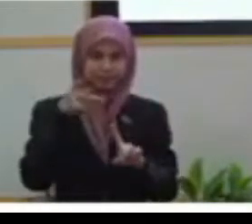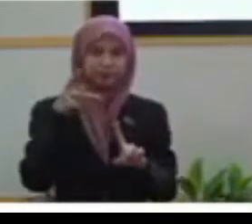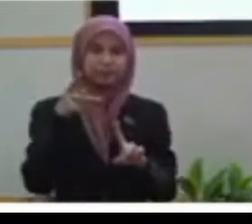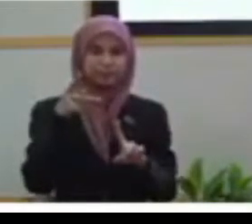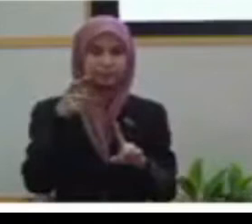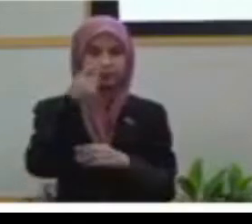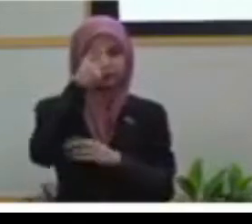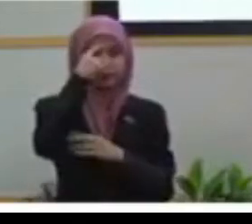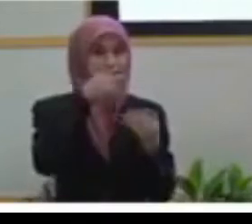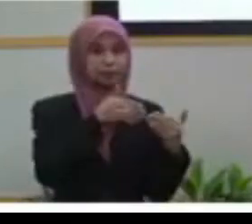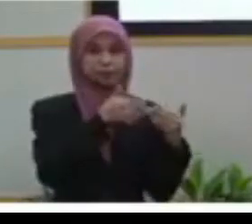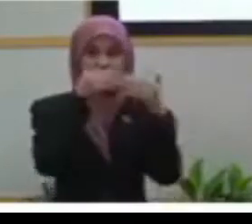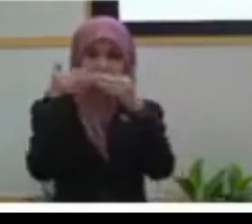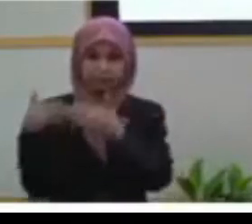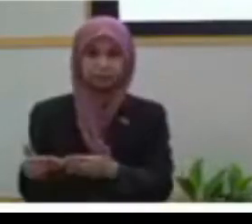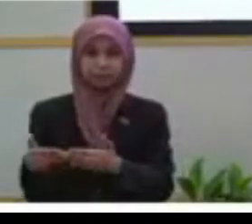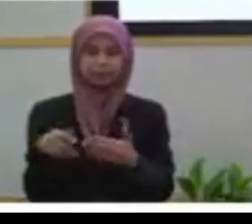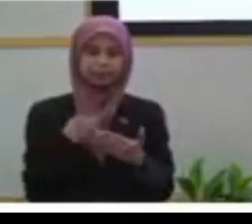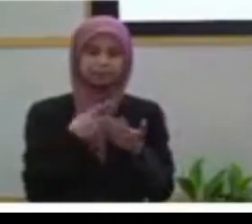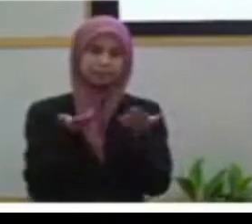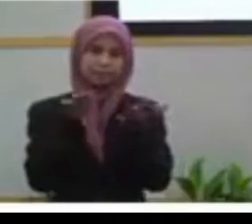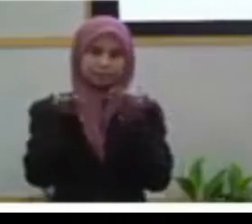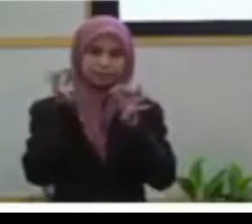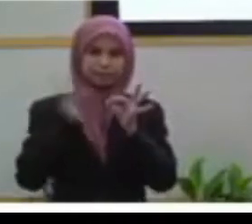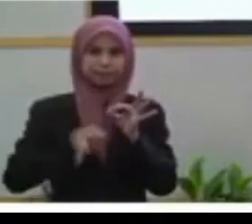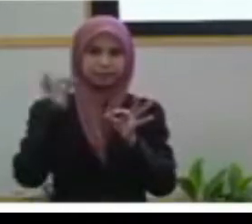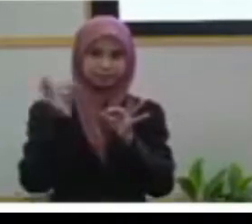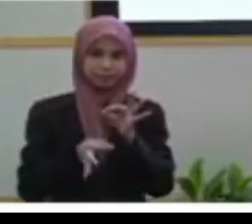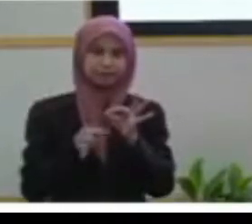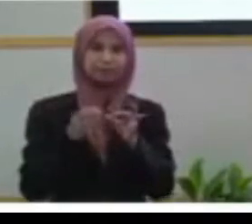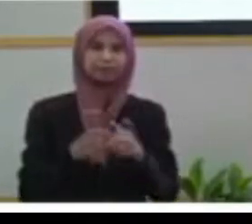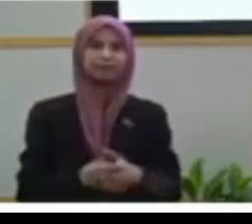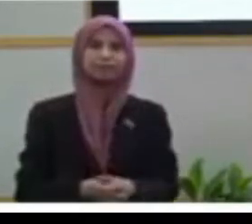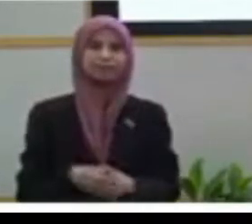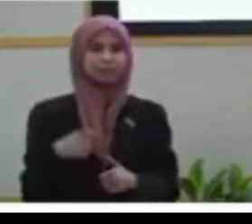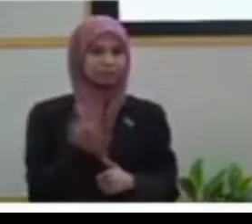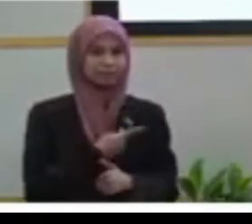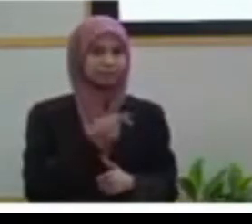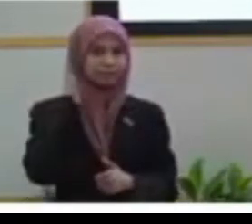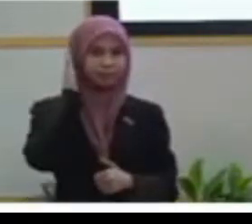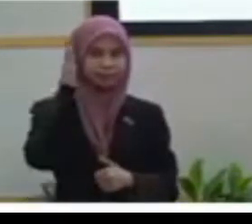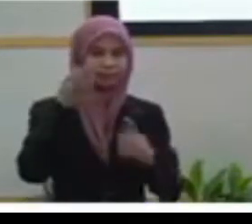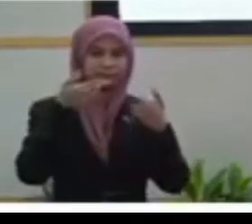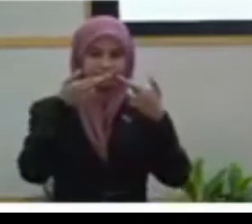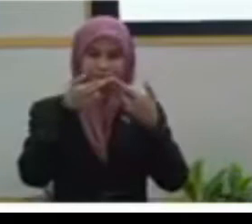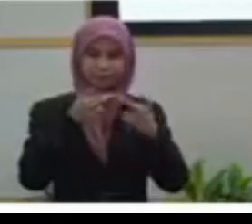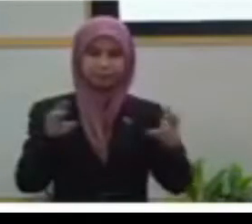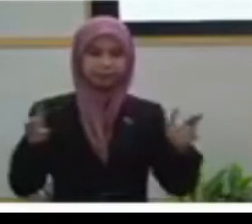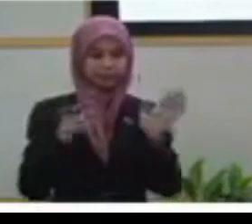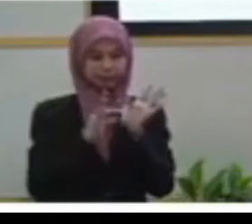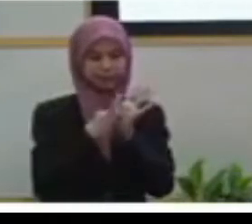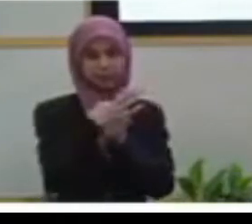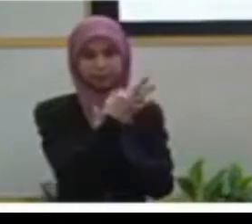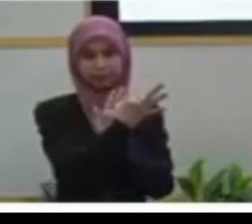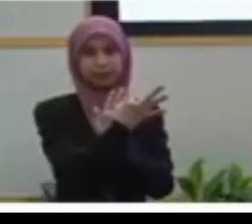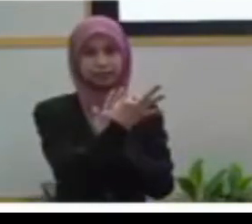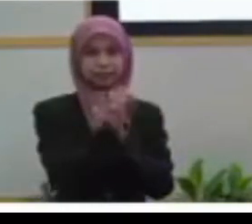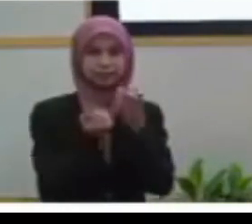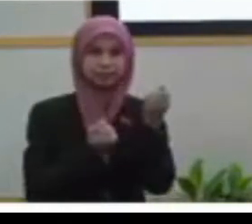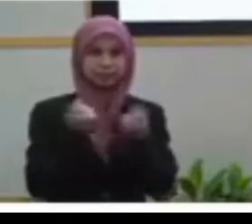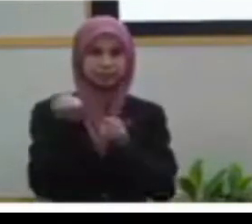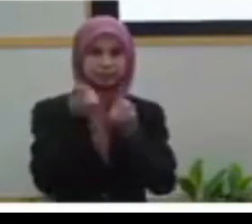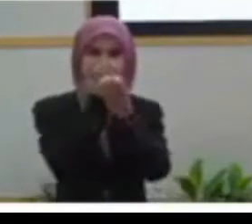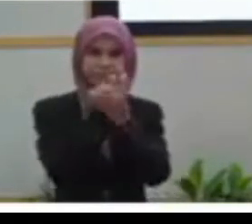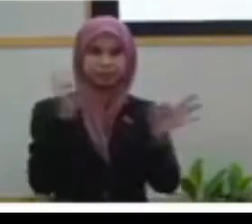untuk meneruskan khidmat jurubahasa isyarat. Kita akan melancarkan stiker kenderaan